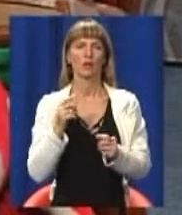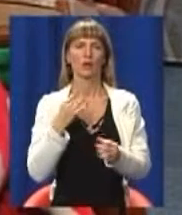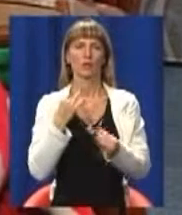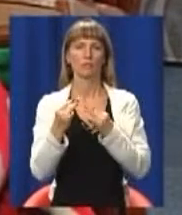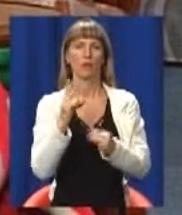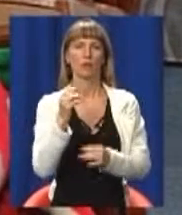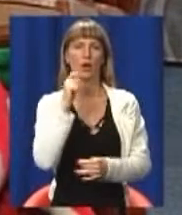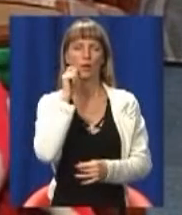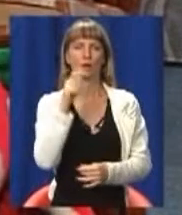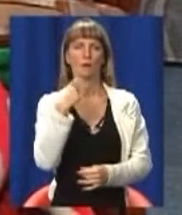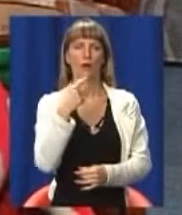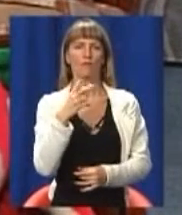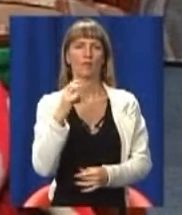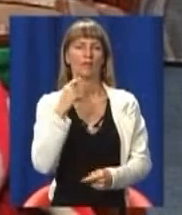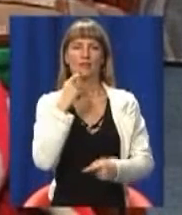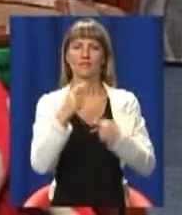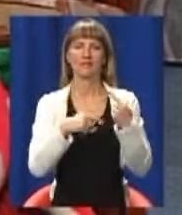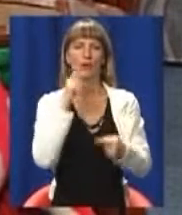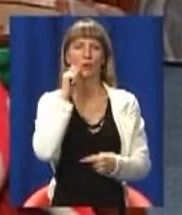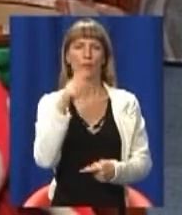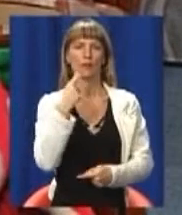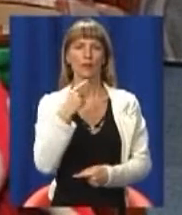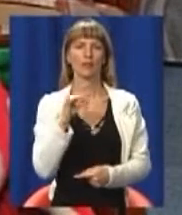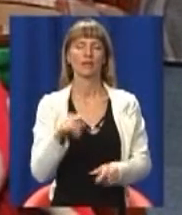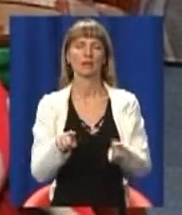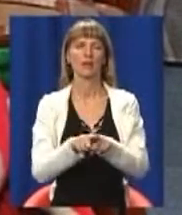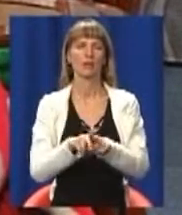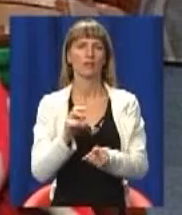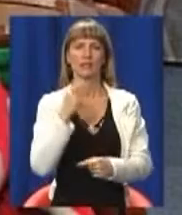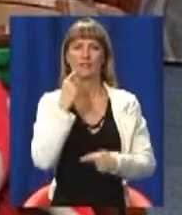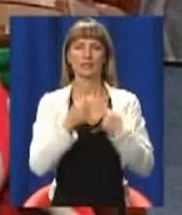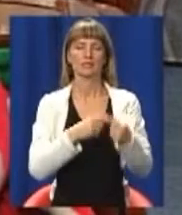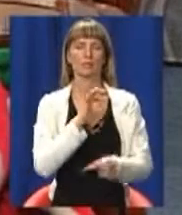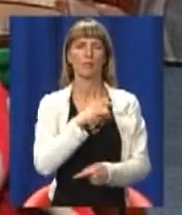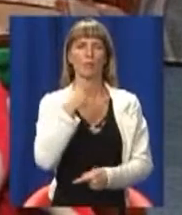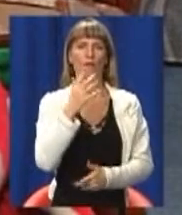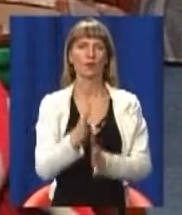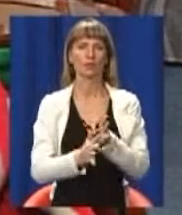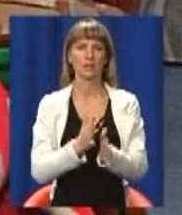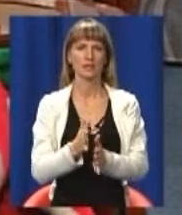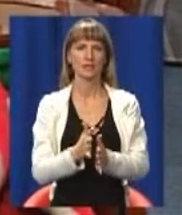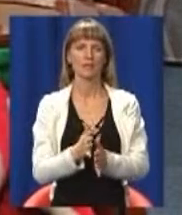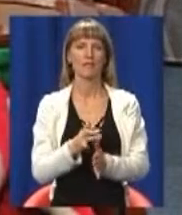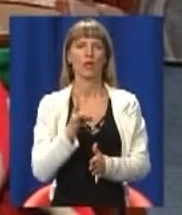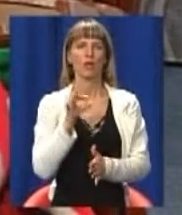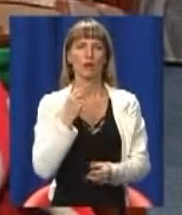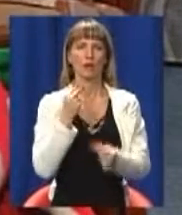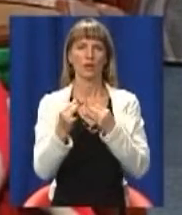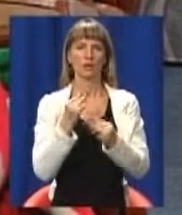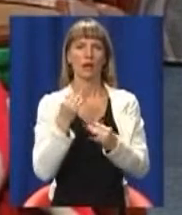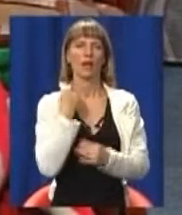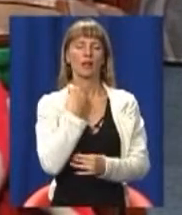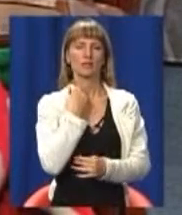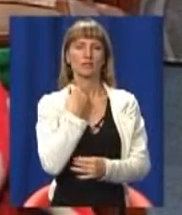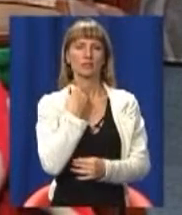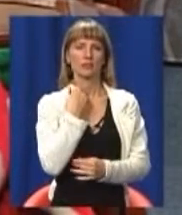розмовляємо не українською мовою, не завжди українською мовою, а і також не завжди використовуємо мову жестів, але розмовляємо